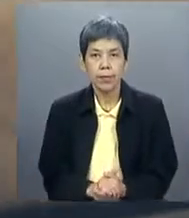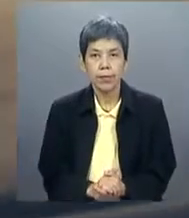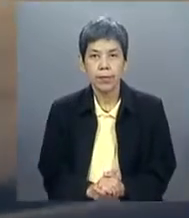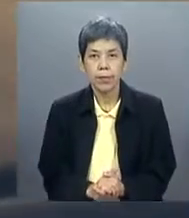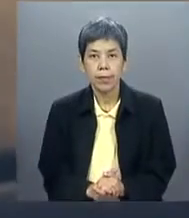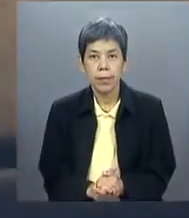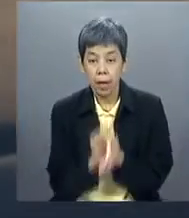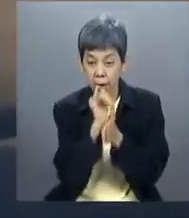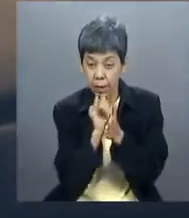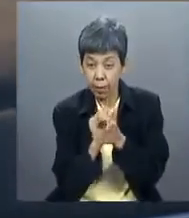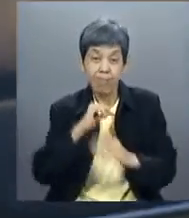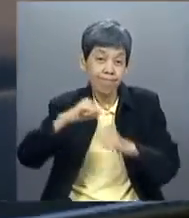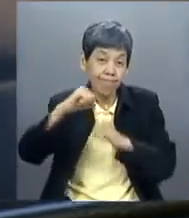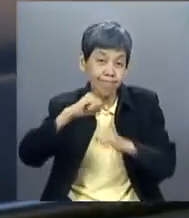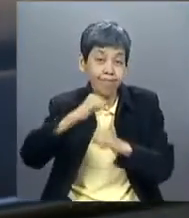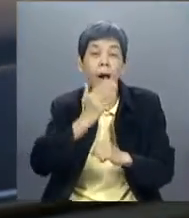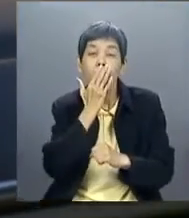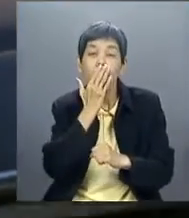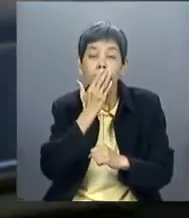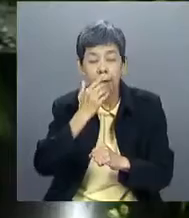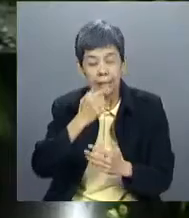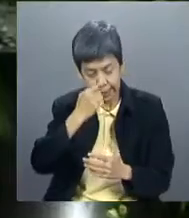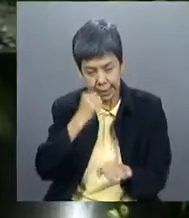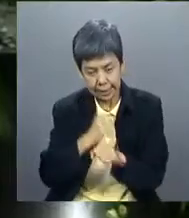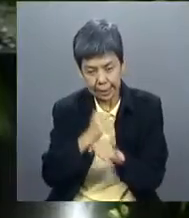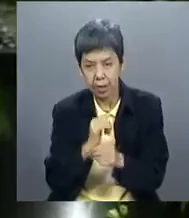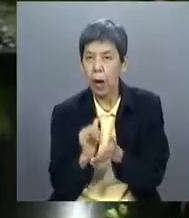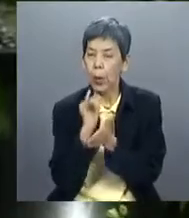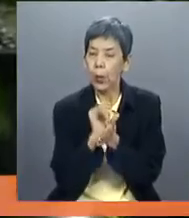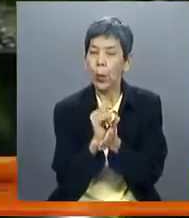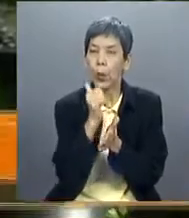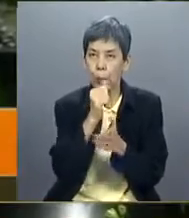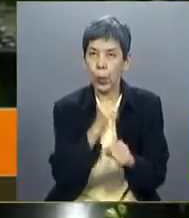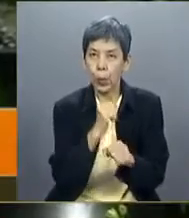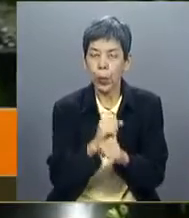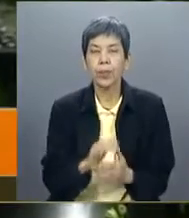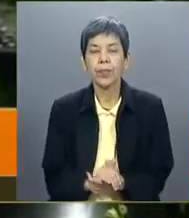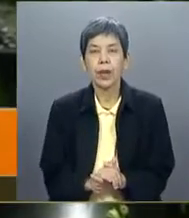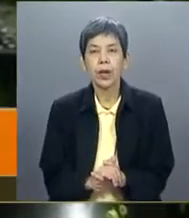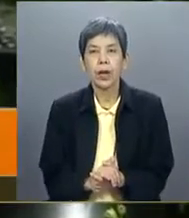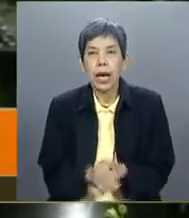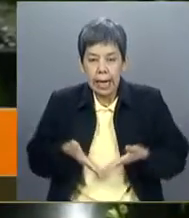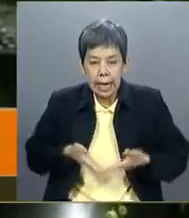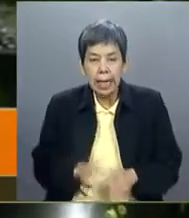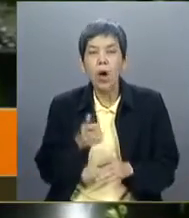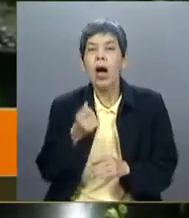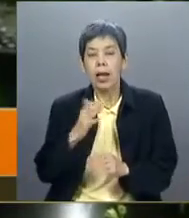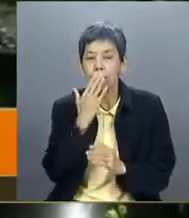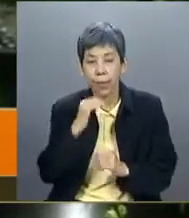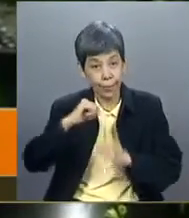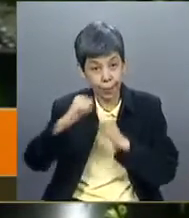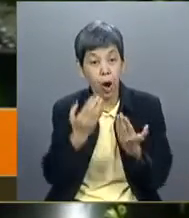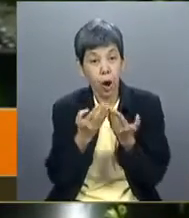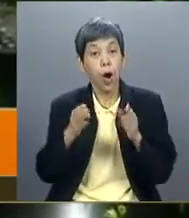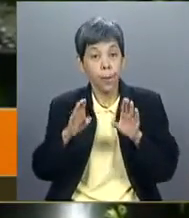พิธีศพของมูฮัมหมัดอาลีตำนานนักชกนะคะจัดขึ้นอย่างยิ่งใหญ่ในเมืองหลุยส์วิลล์บ้านเกิดของอาลีโดยครอบครัว